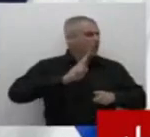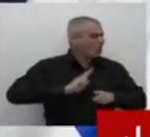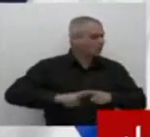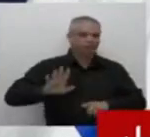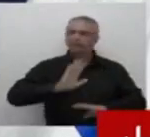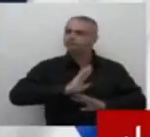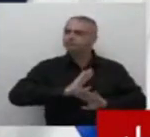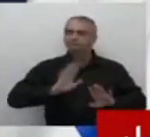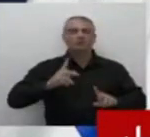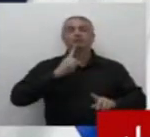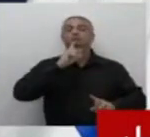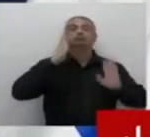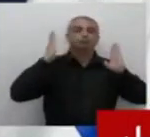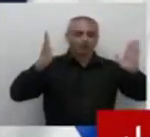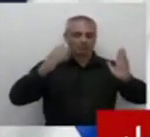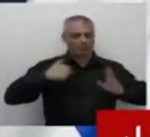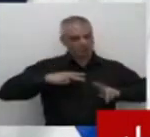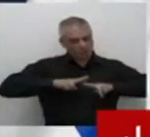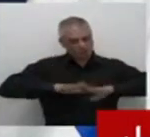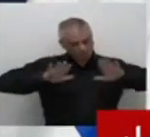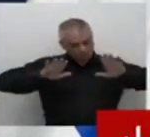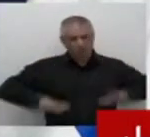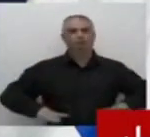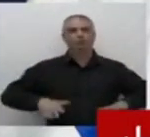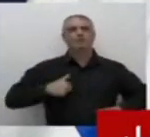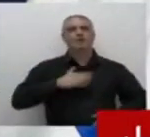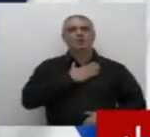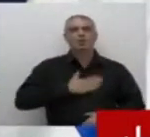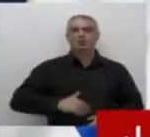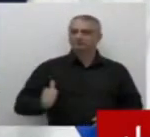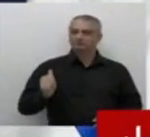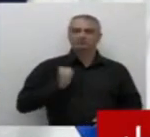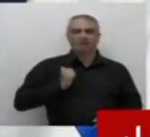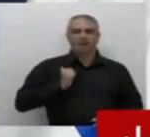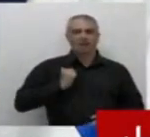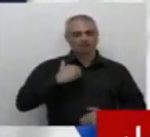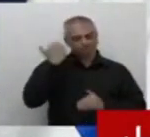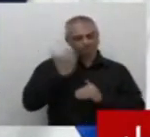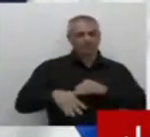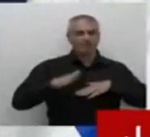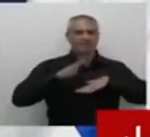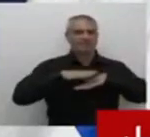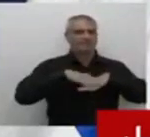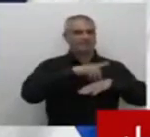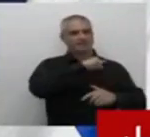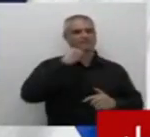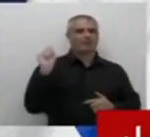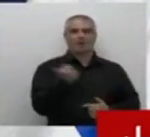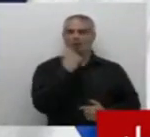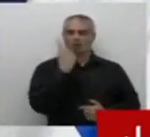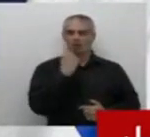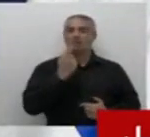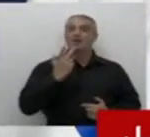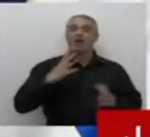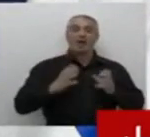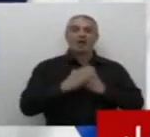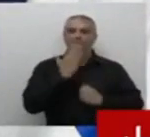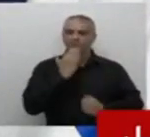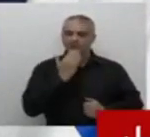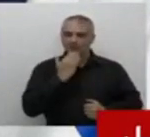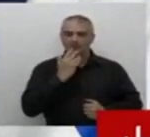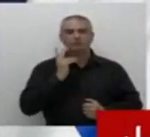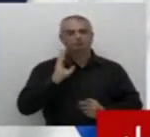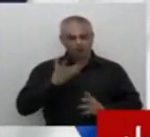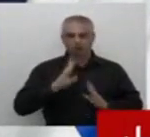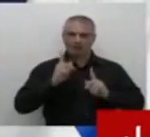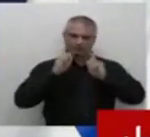لن نترك الجبهه حتى ننتصر سواء استغرق ذلك شهرا او